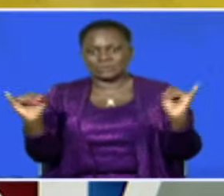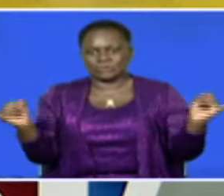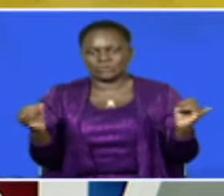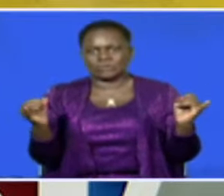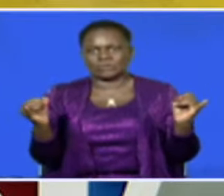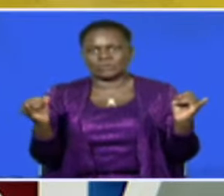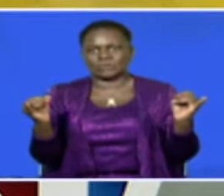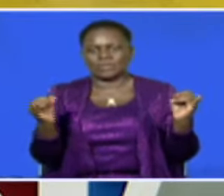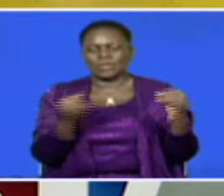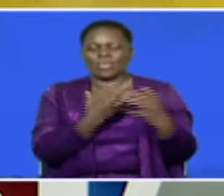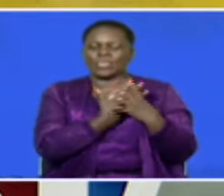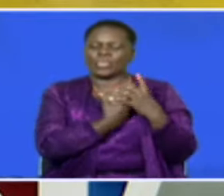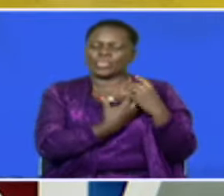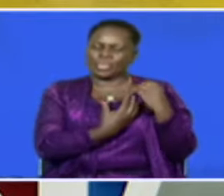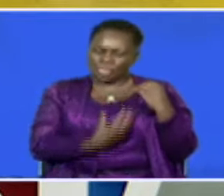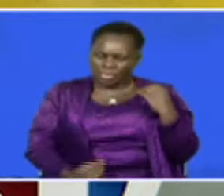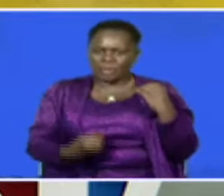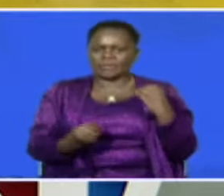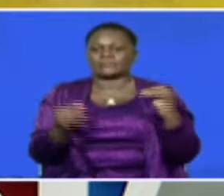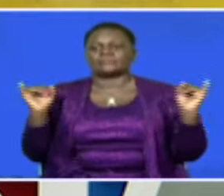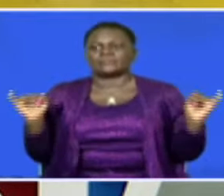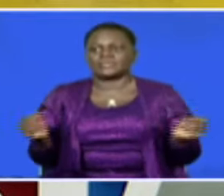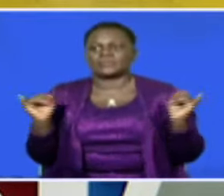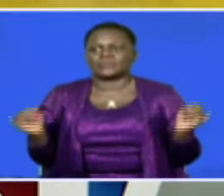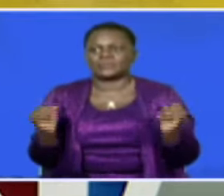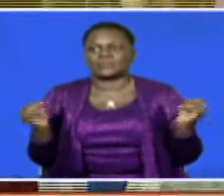kwa taarifa hiyo ya kuhuzunisha.